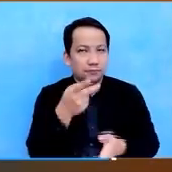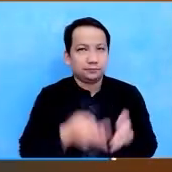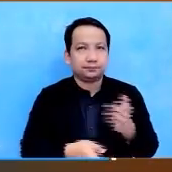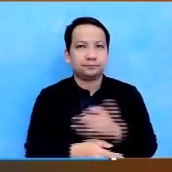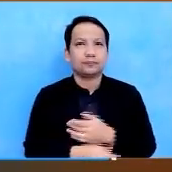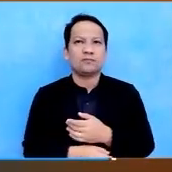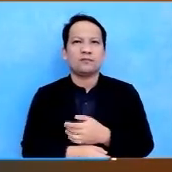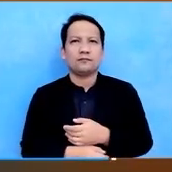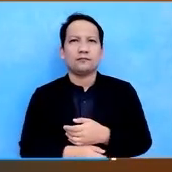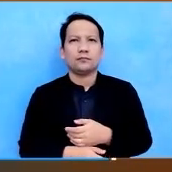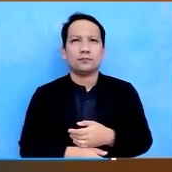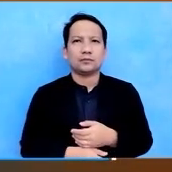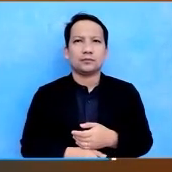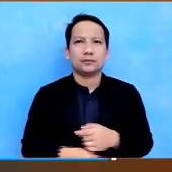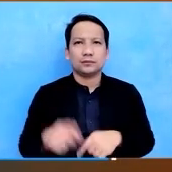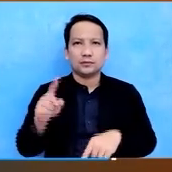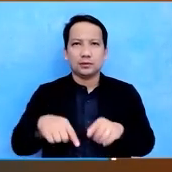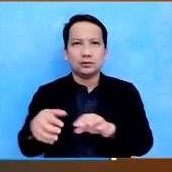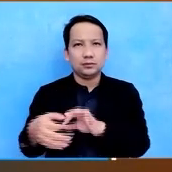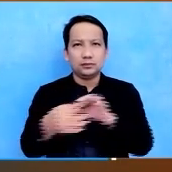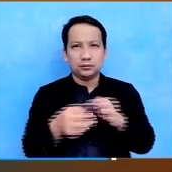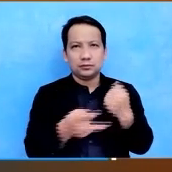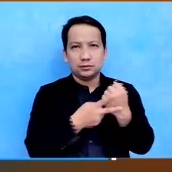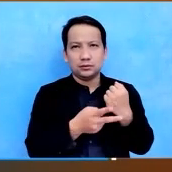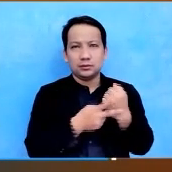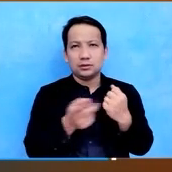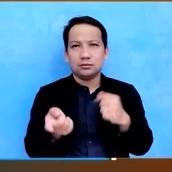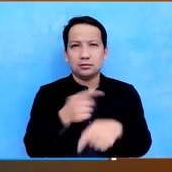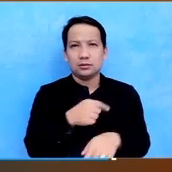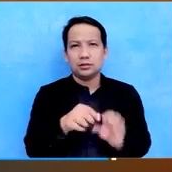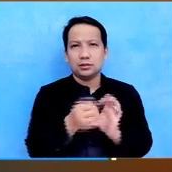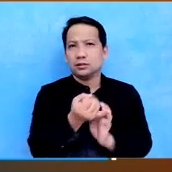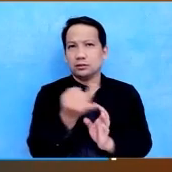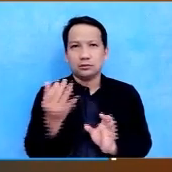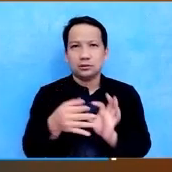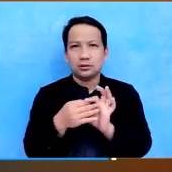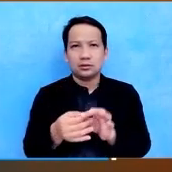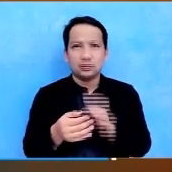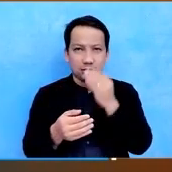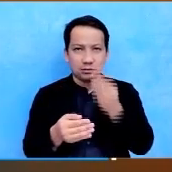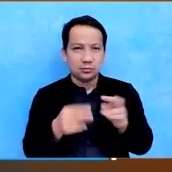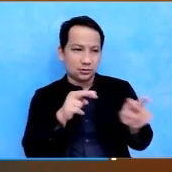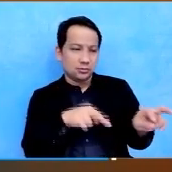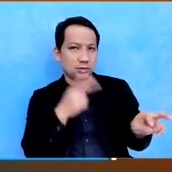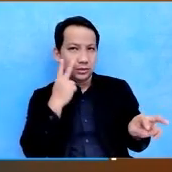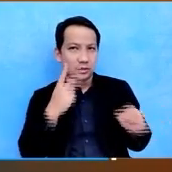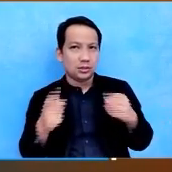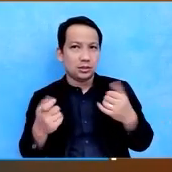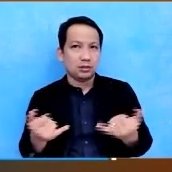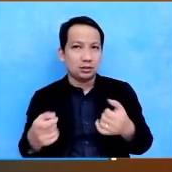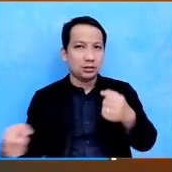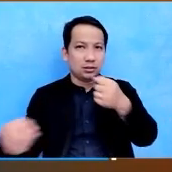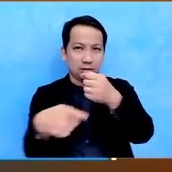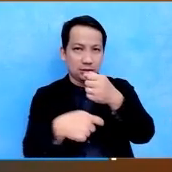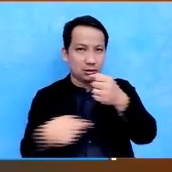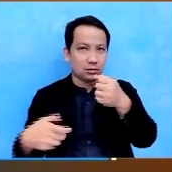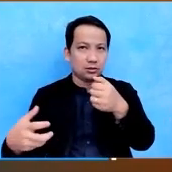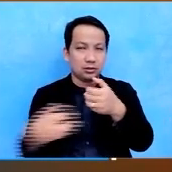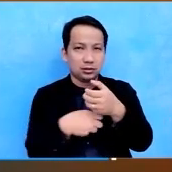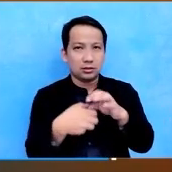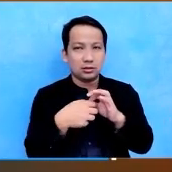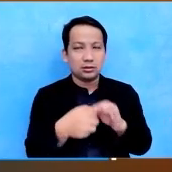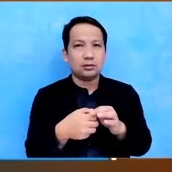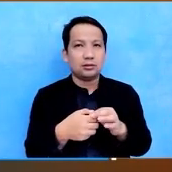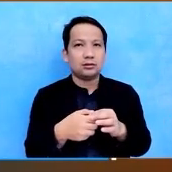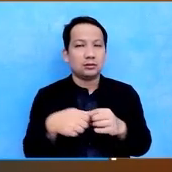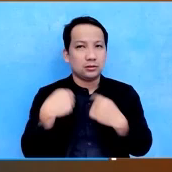hindi pa po nanggagaling sa cold storage karamihan. Ilan-ilan, kasi nakikita po natin ang ating harvest was